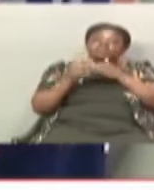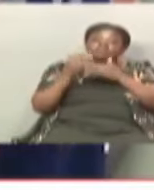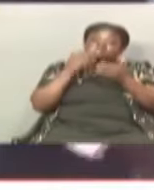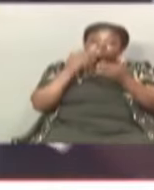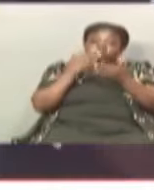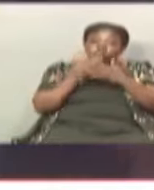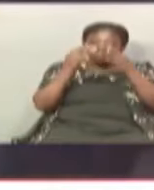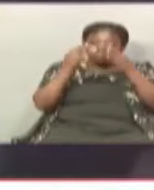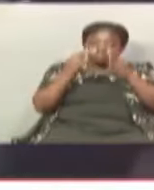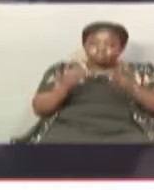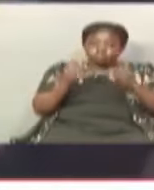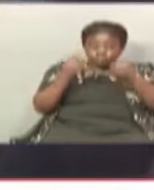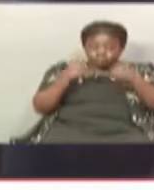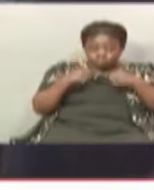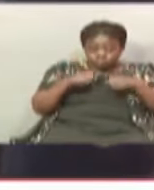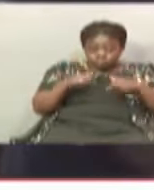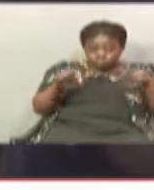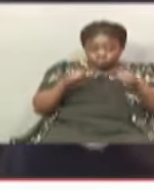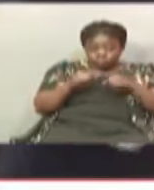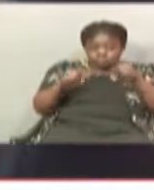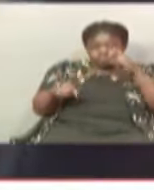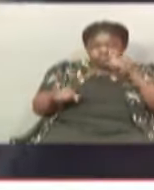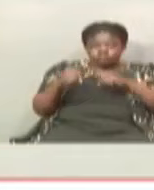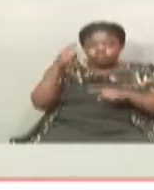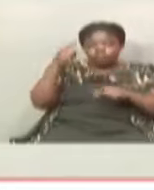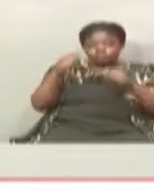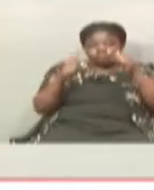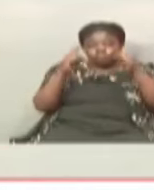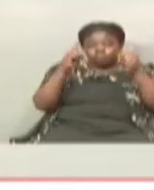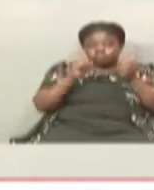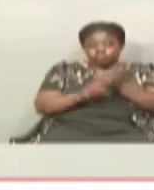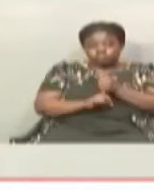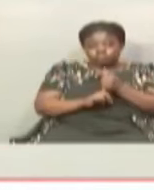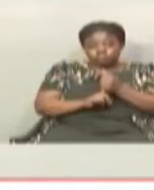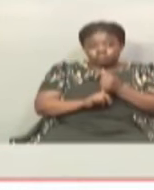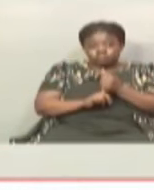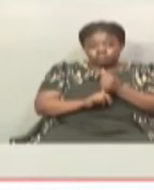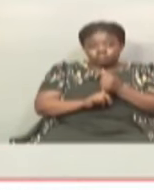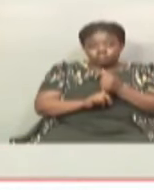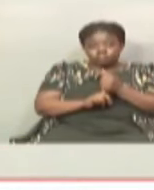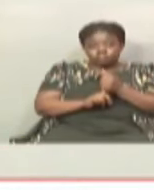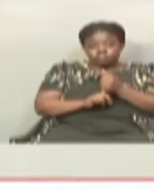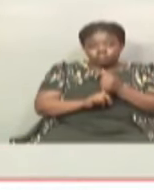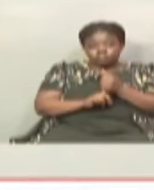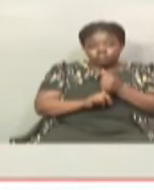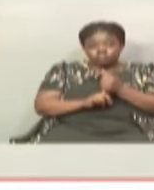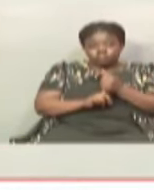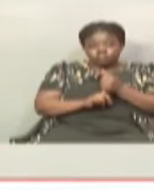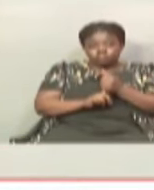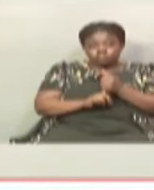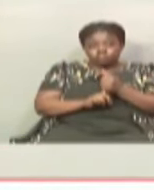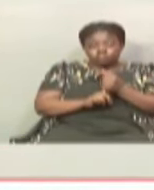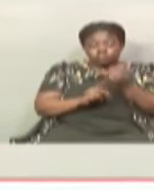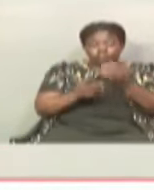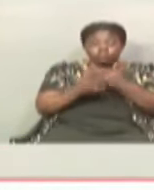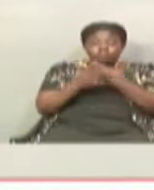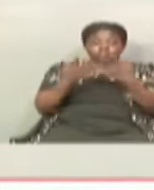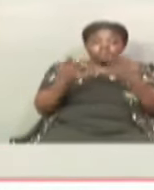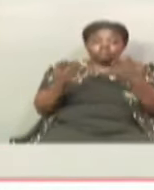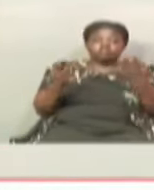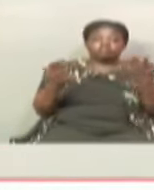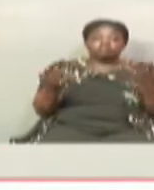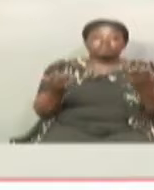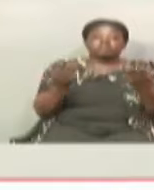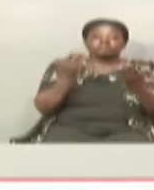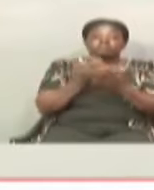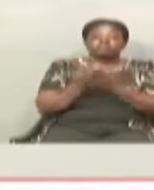nyi byabira bakoledde. No bwangizi oyira batoseko. Tumukwenda yenda. Yenda yikulenda. Tusawo